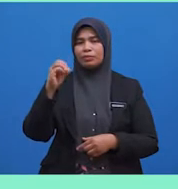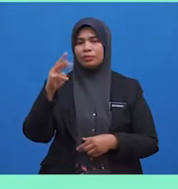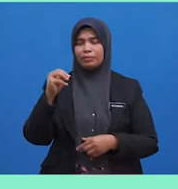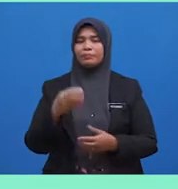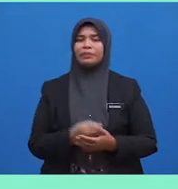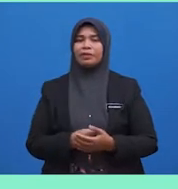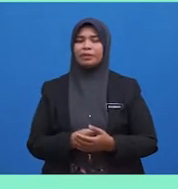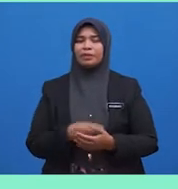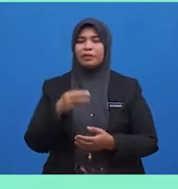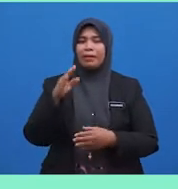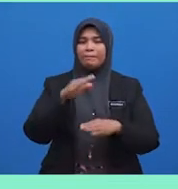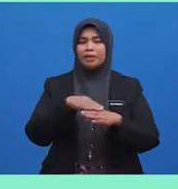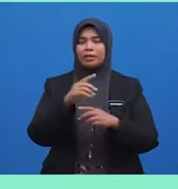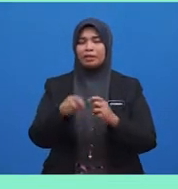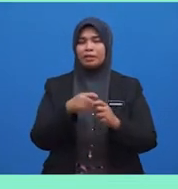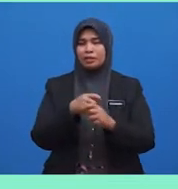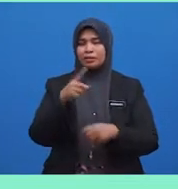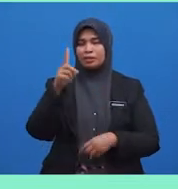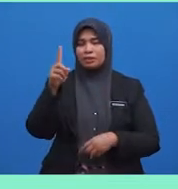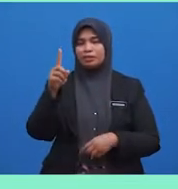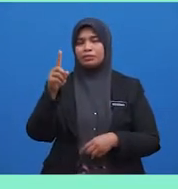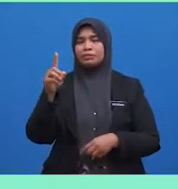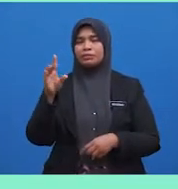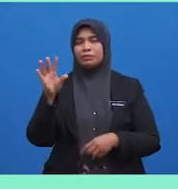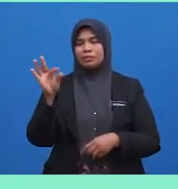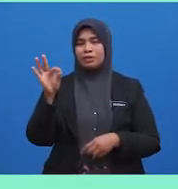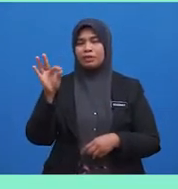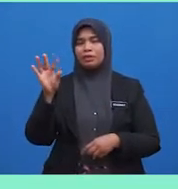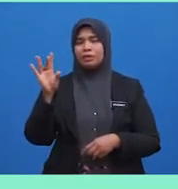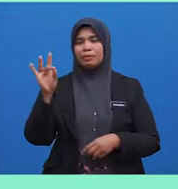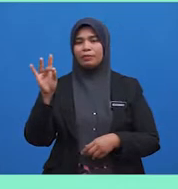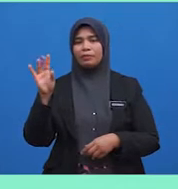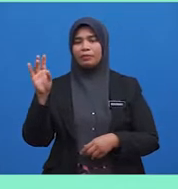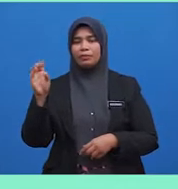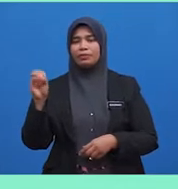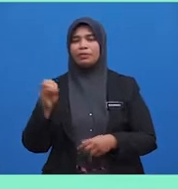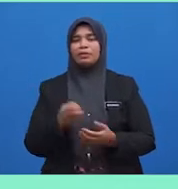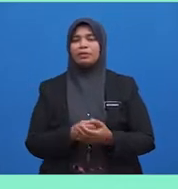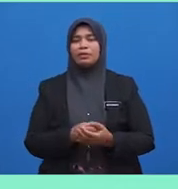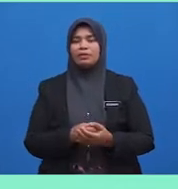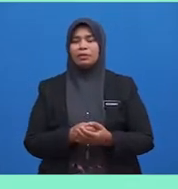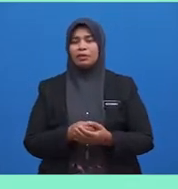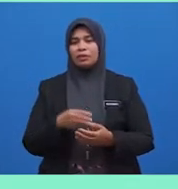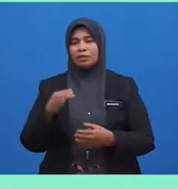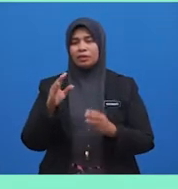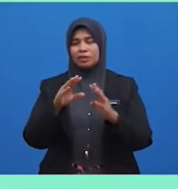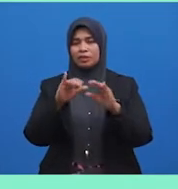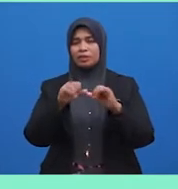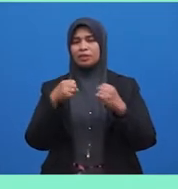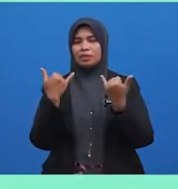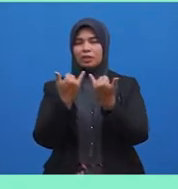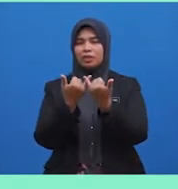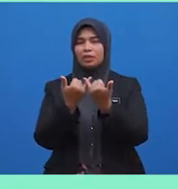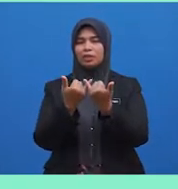Murid-murid, pada tahun 1880-an, syarikat-syarikat Eropah bertapak di Pahang dan mengusahakan lombong